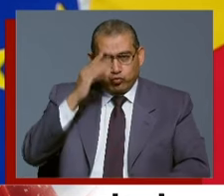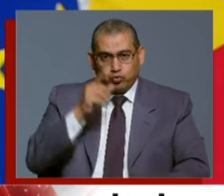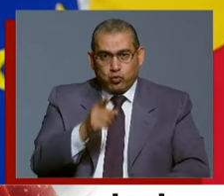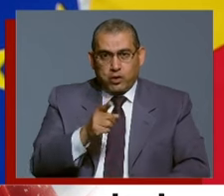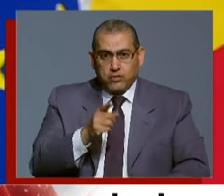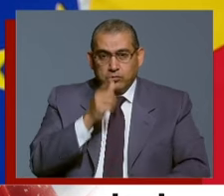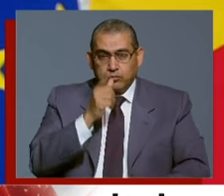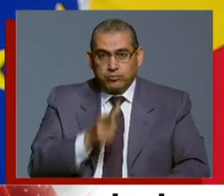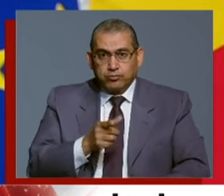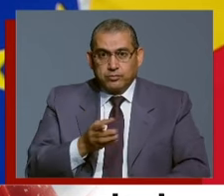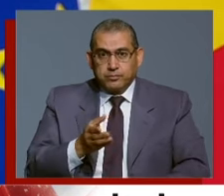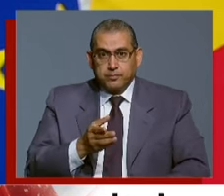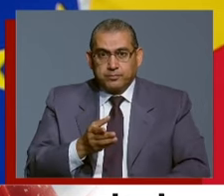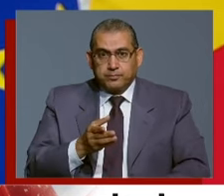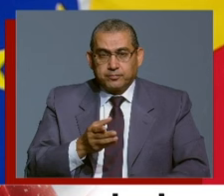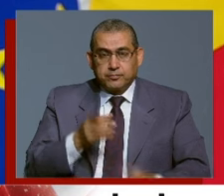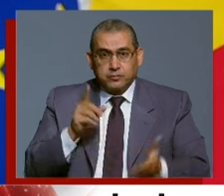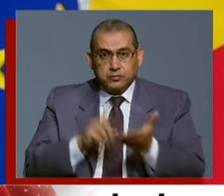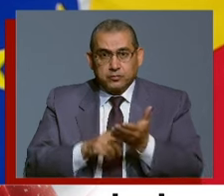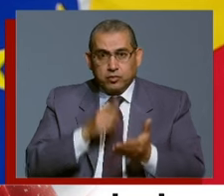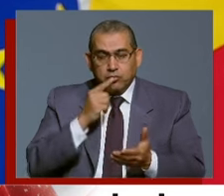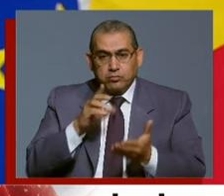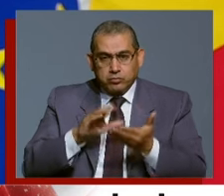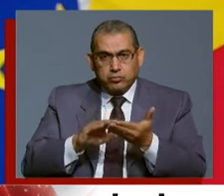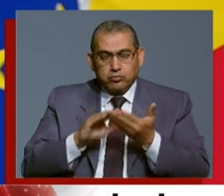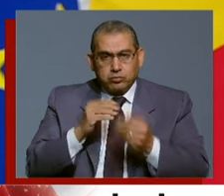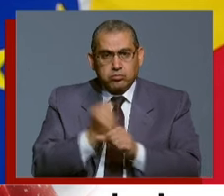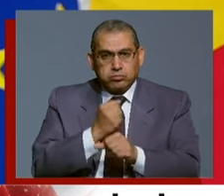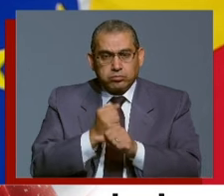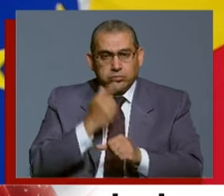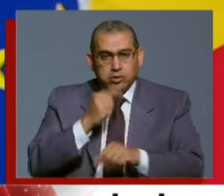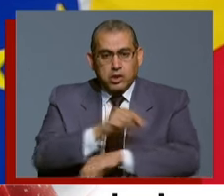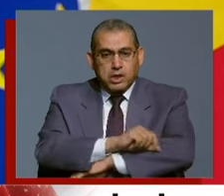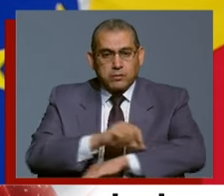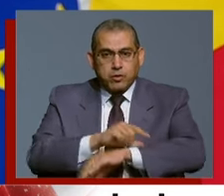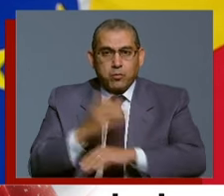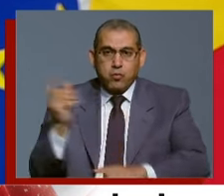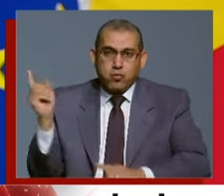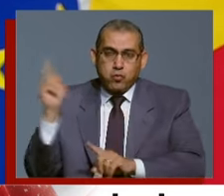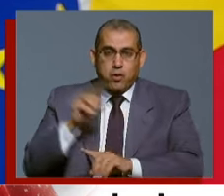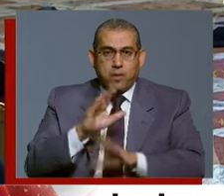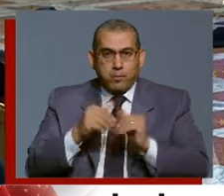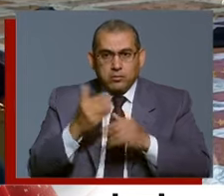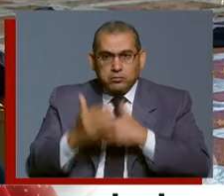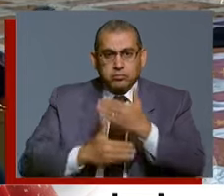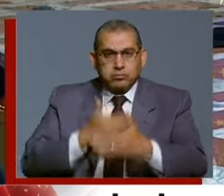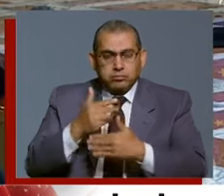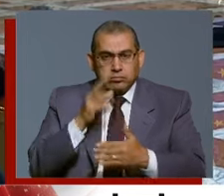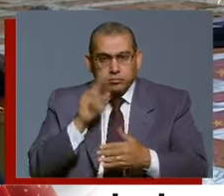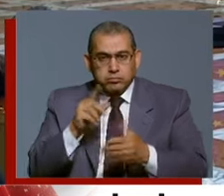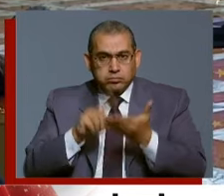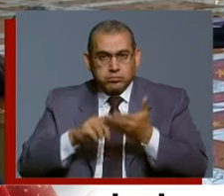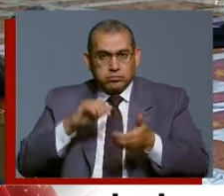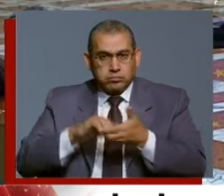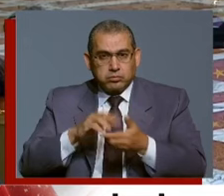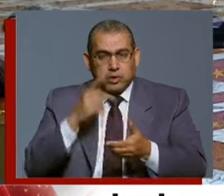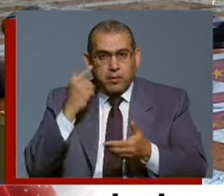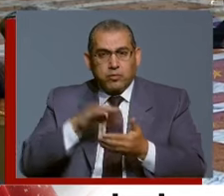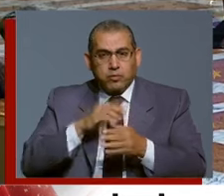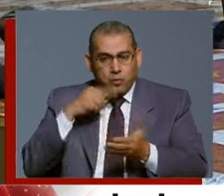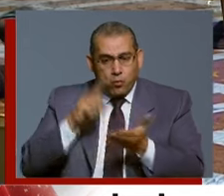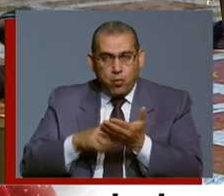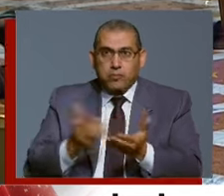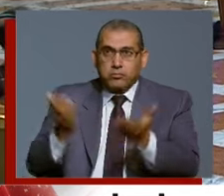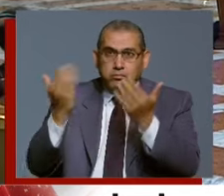لكم ولدوركم المساعد. على مدار الأسابيع الماضية كنا نتحدث عن وقف لإطلاق النار،